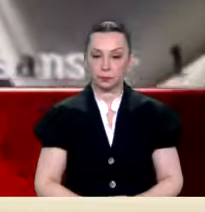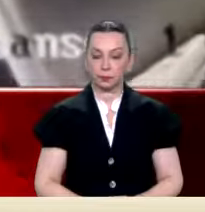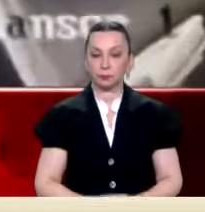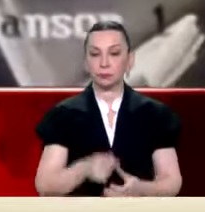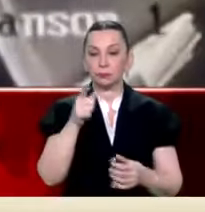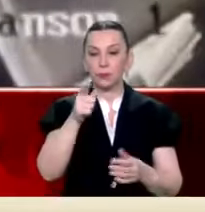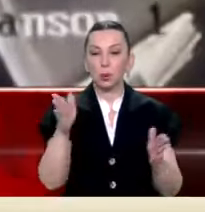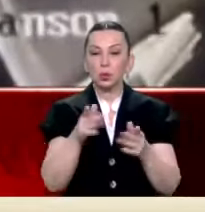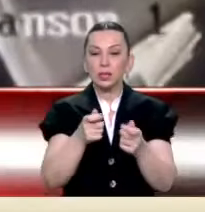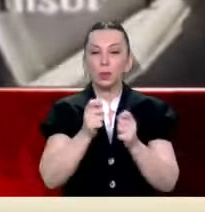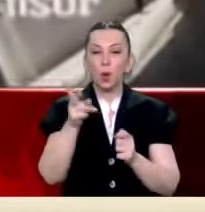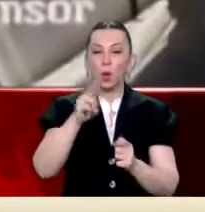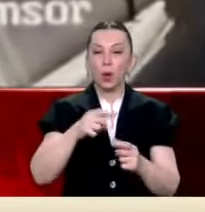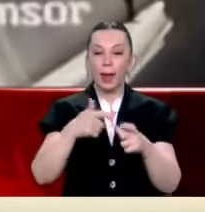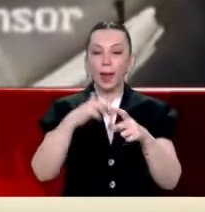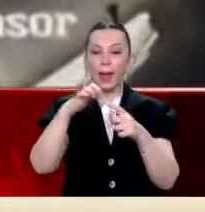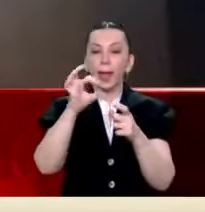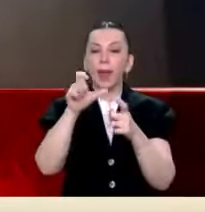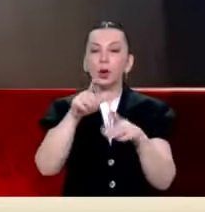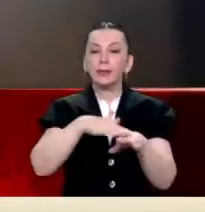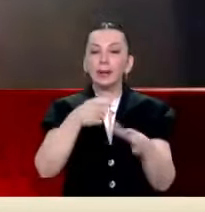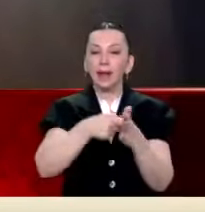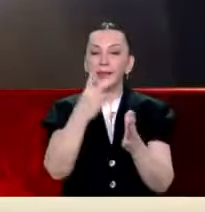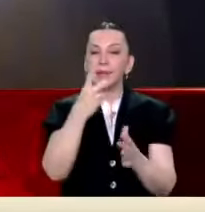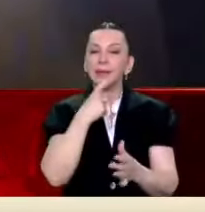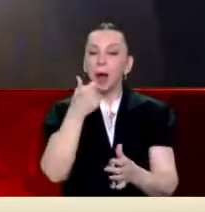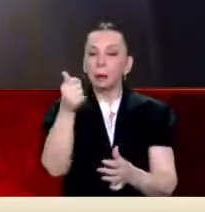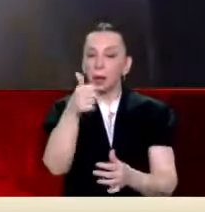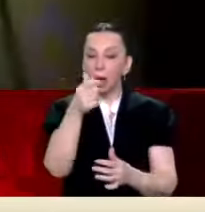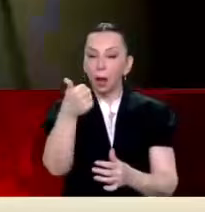Öte yandan Küçükçekmece'de öldürülen Eros için de verilen 2 yıl 6 ay hapis